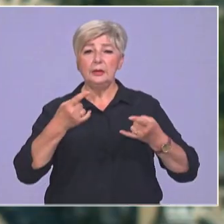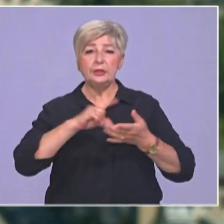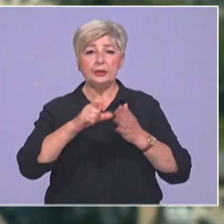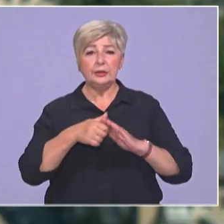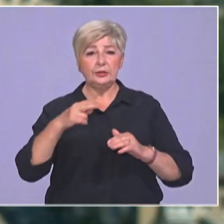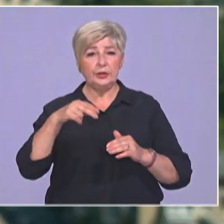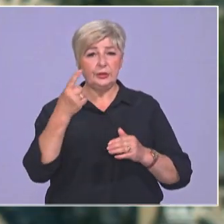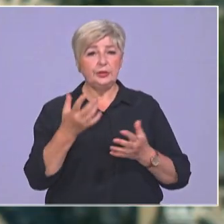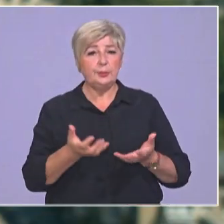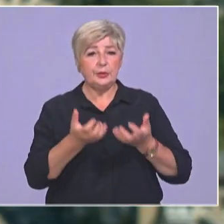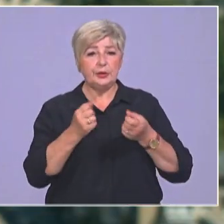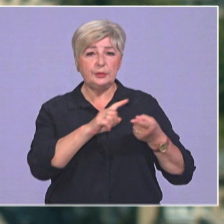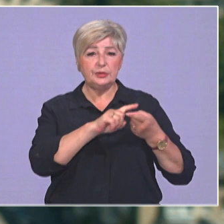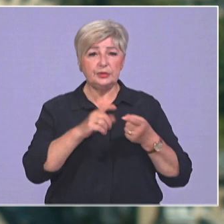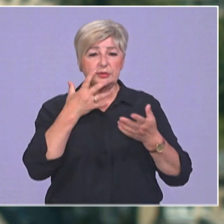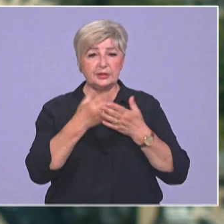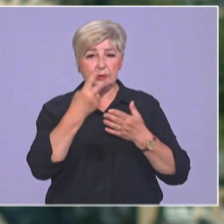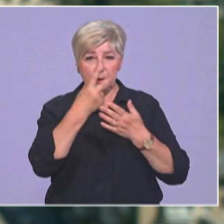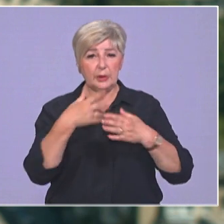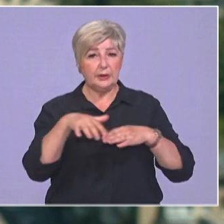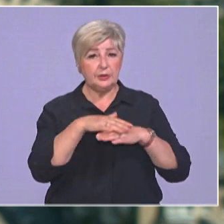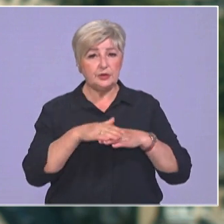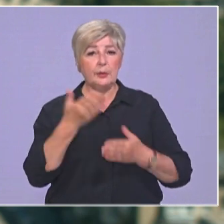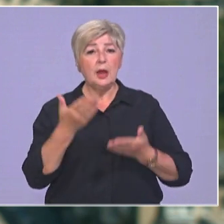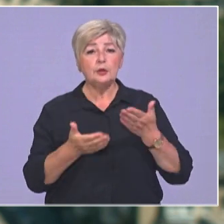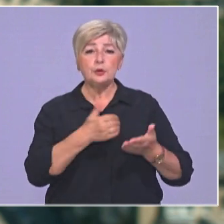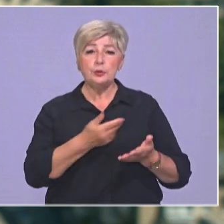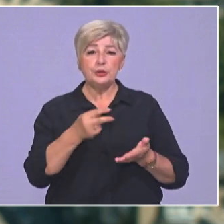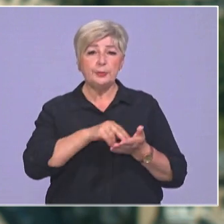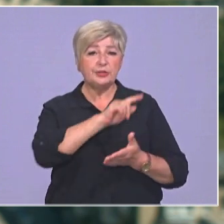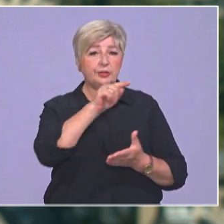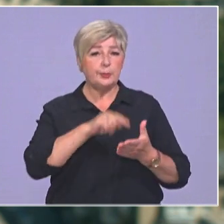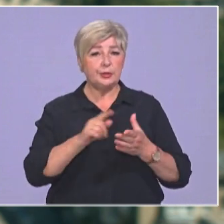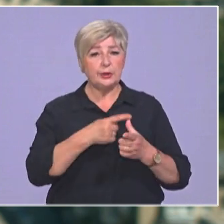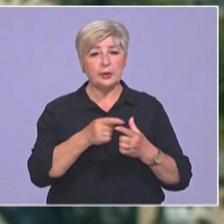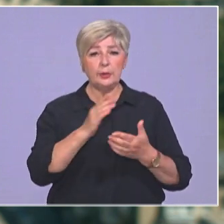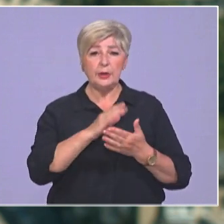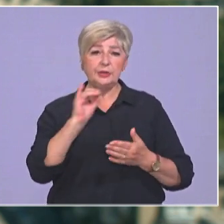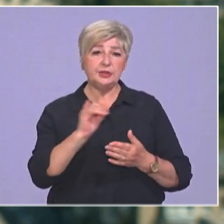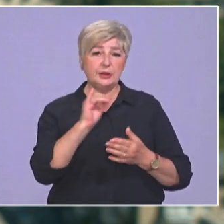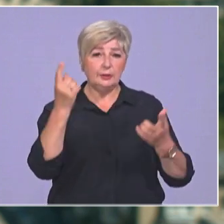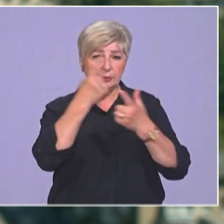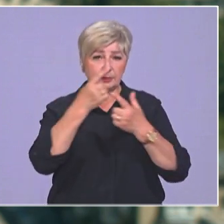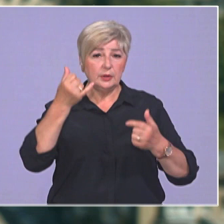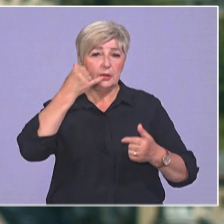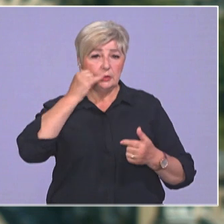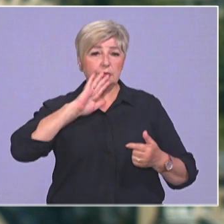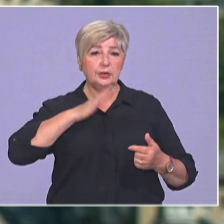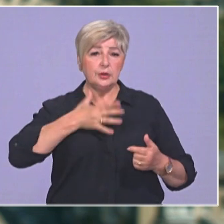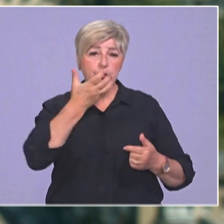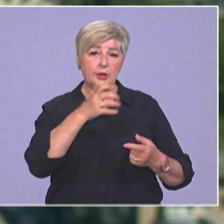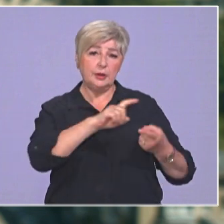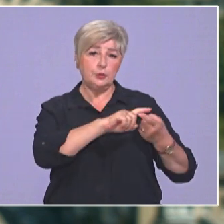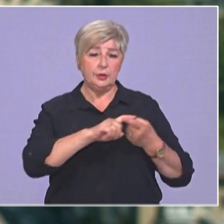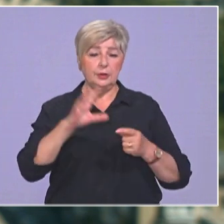Телеканал D1 підтримує зв'язок зі своїми глядачами, тож якщо ви хочете поставити питання або маєте цікаву інформацію, телефонуйте на нашу